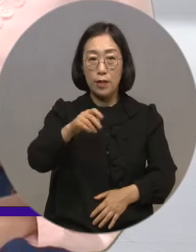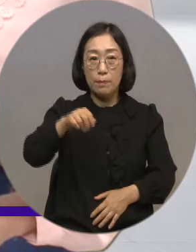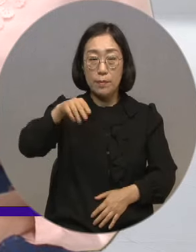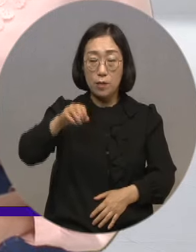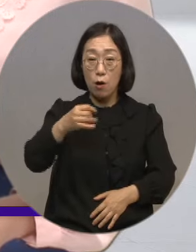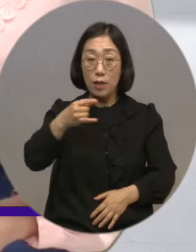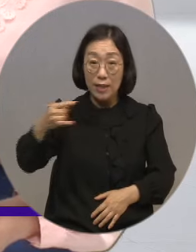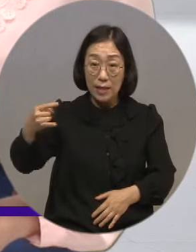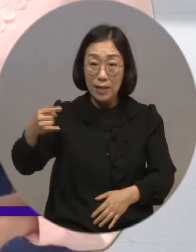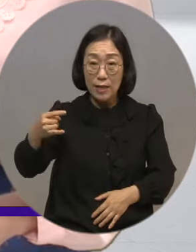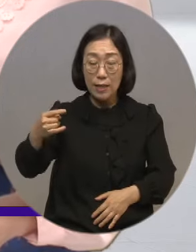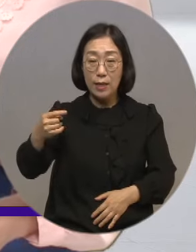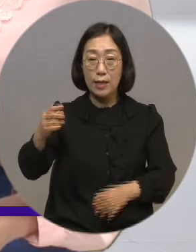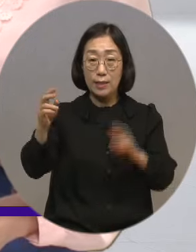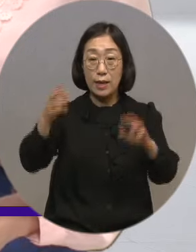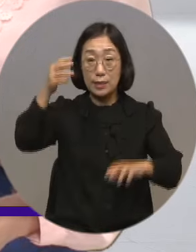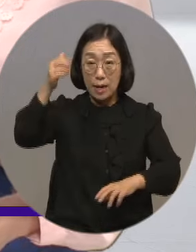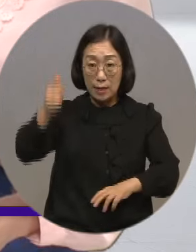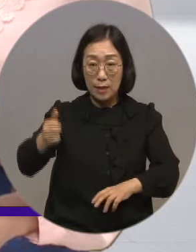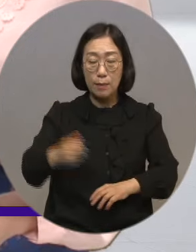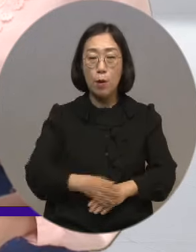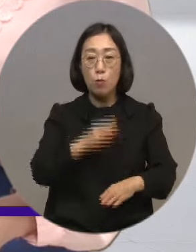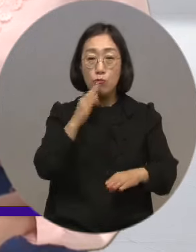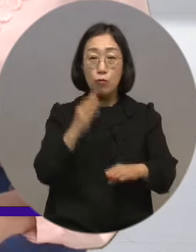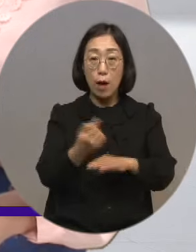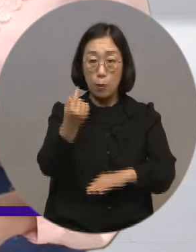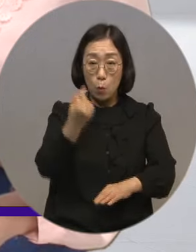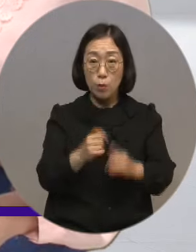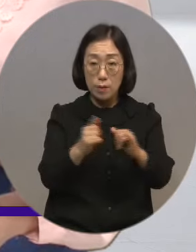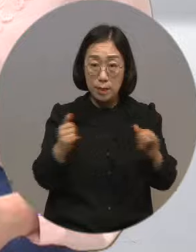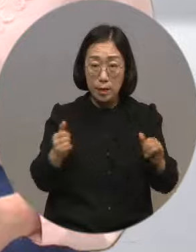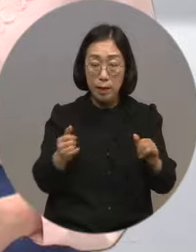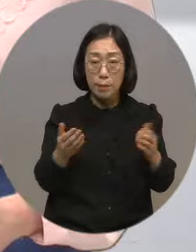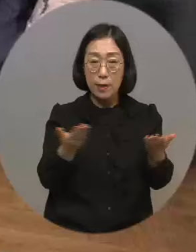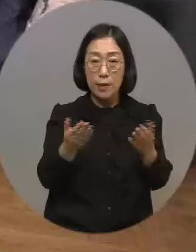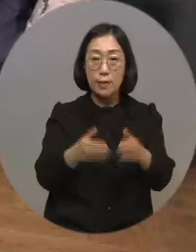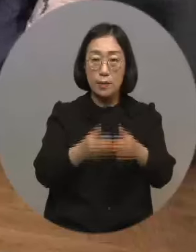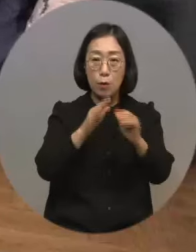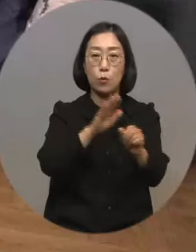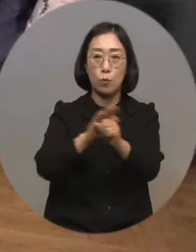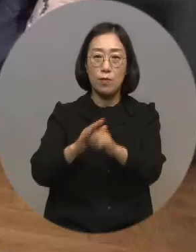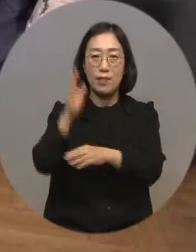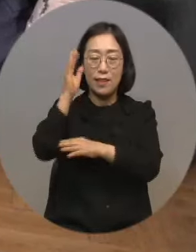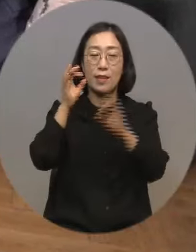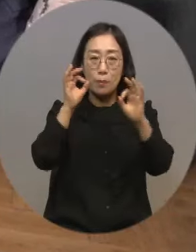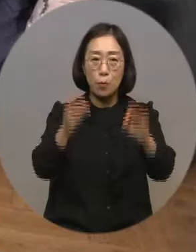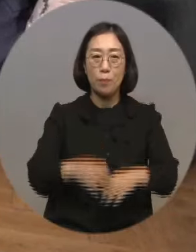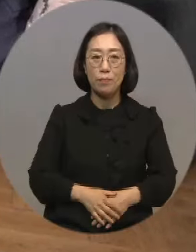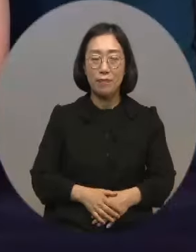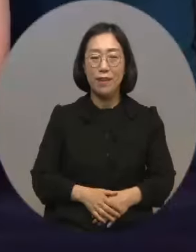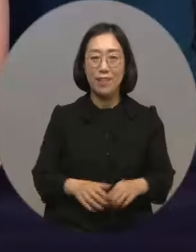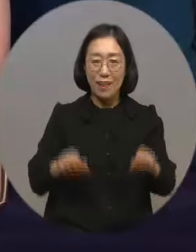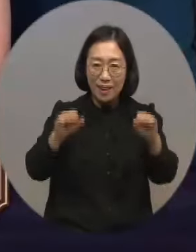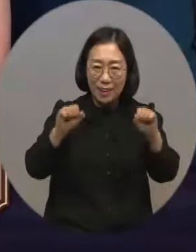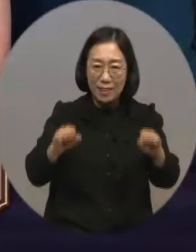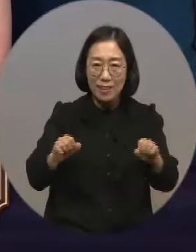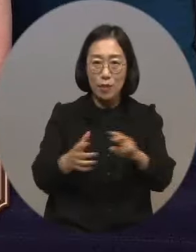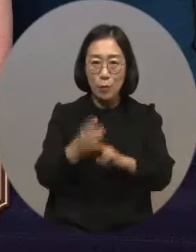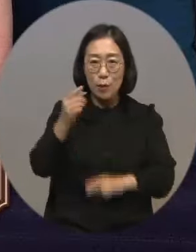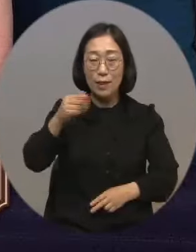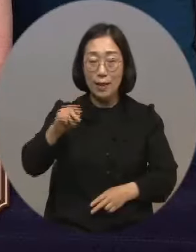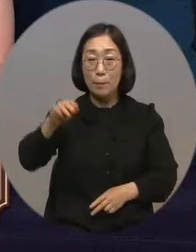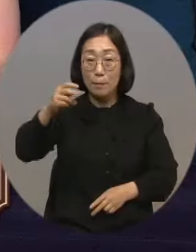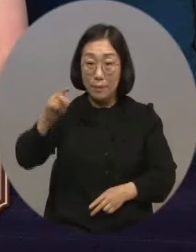대표와 탈북민의 안정적인 정착과 창업 성공 이야기 함께합니다. 안녕하세요. 통일담담의 조수빈입니다. 제가